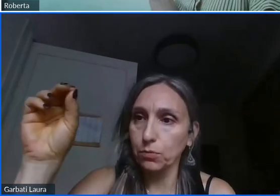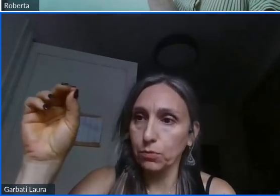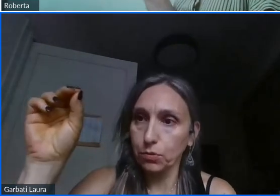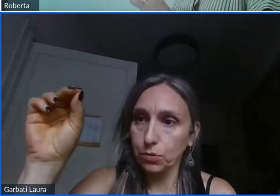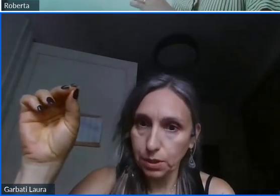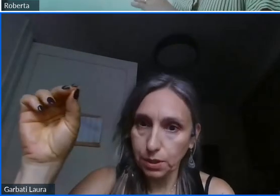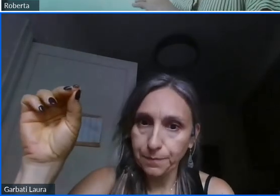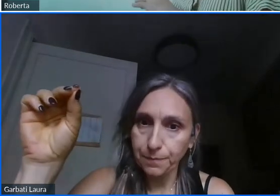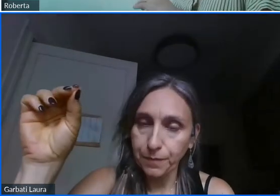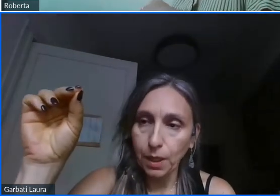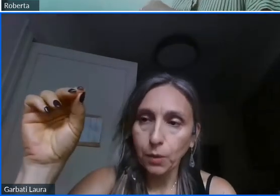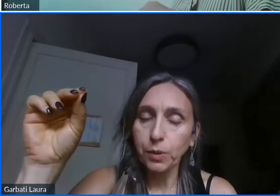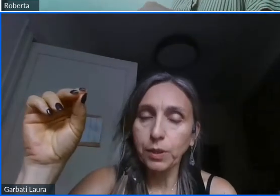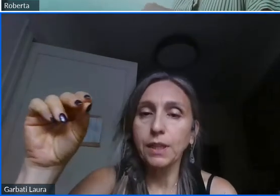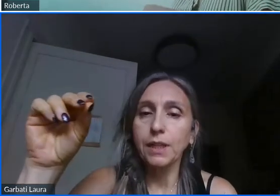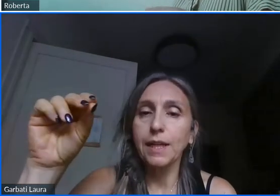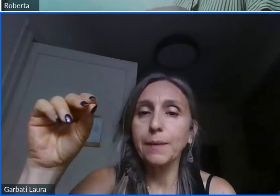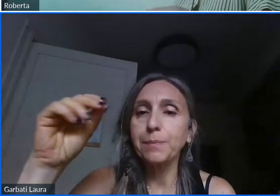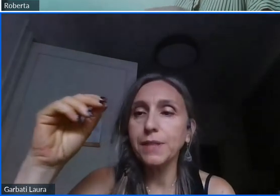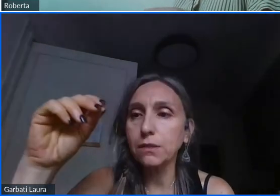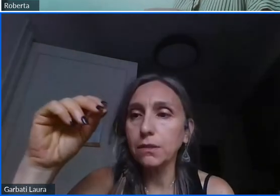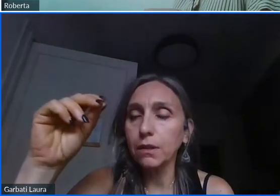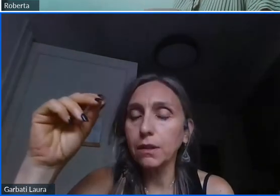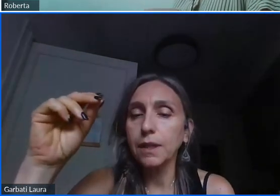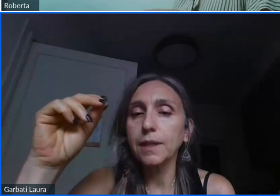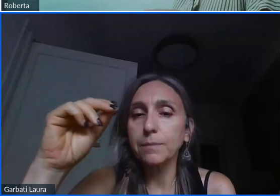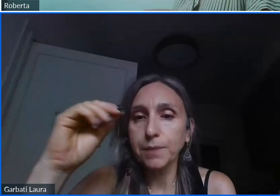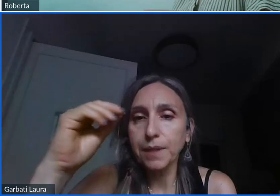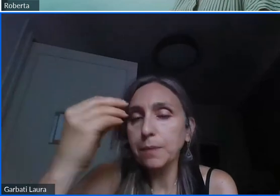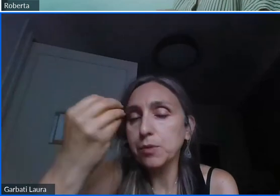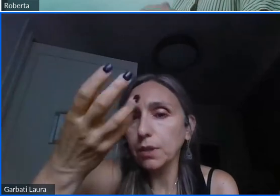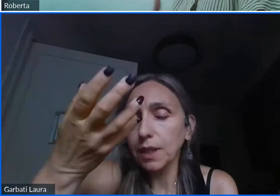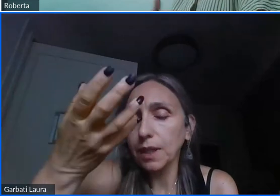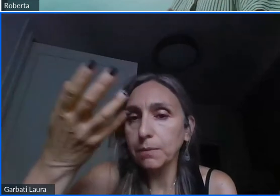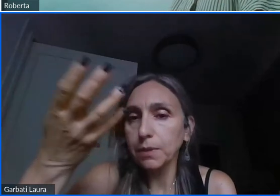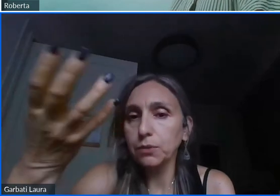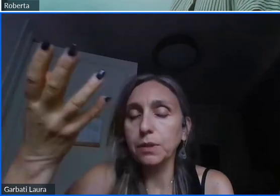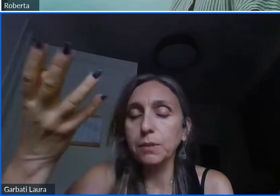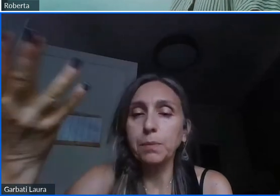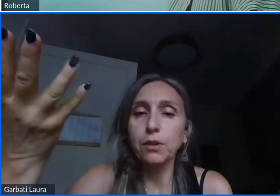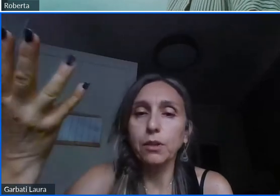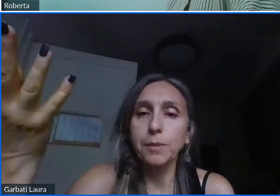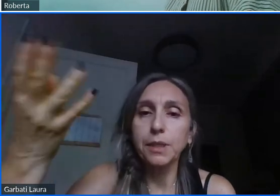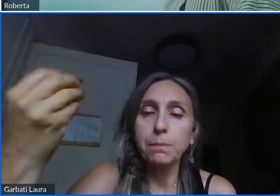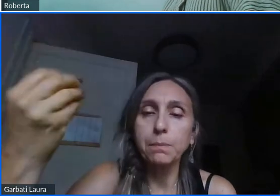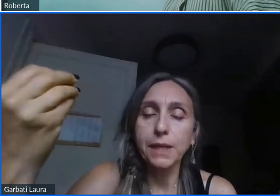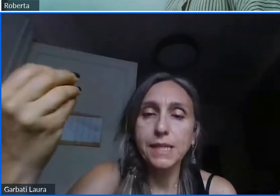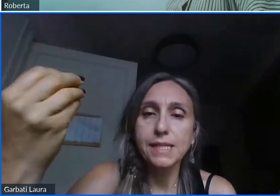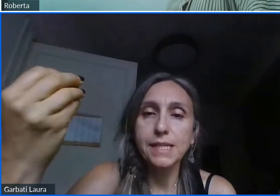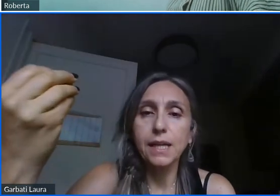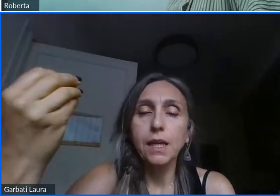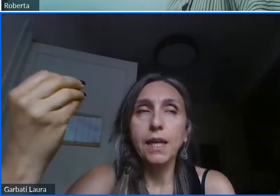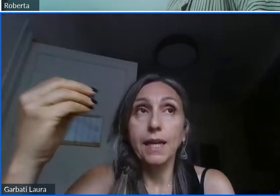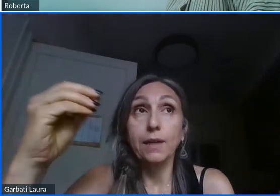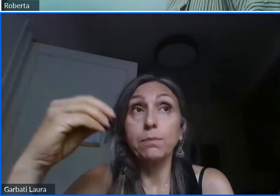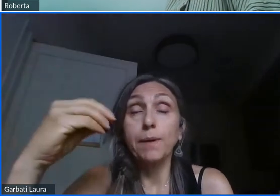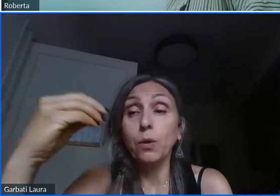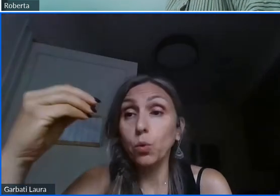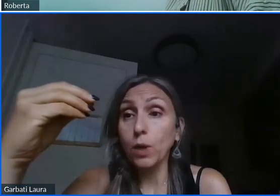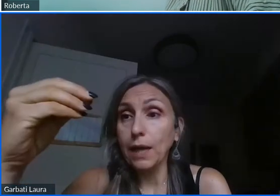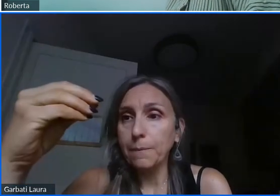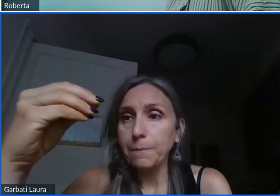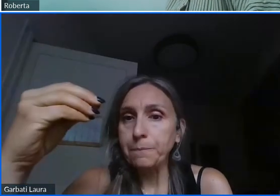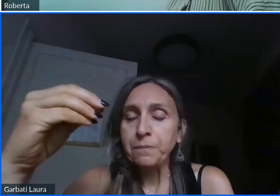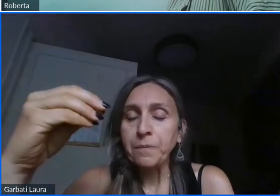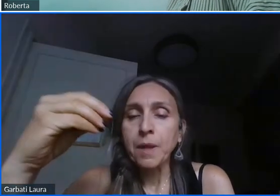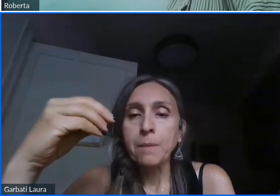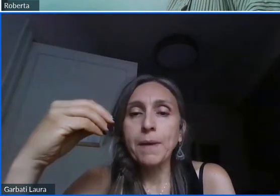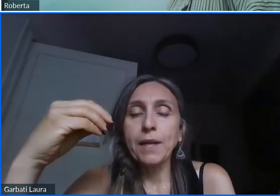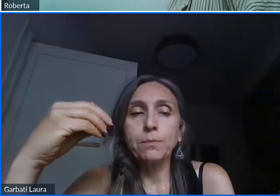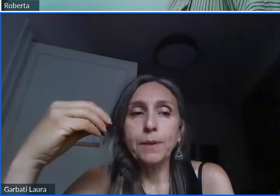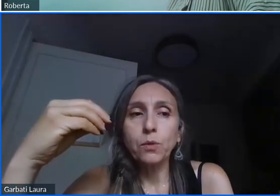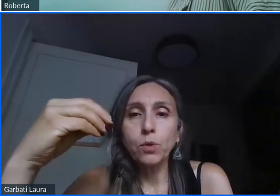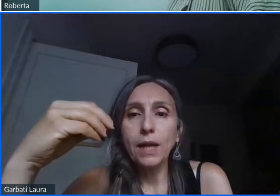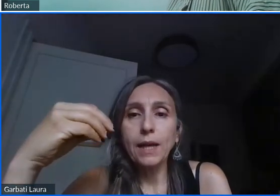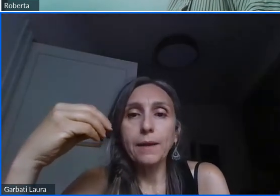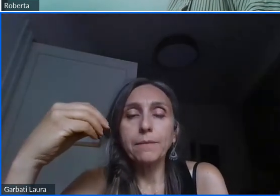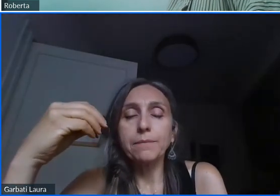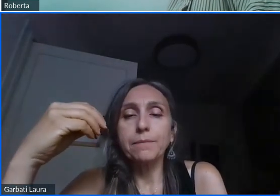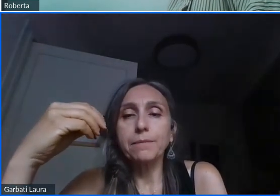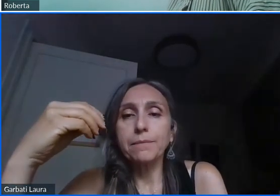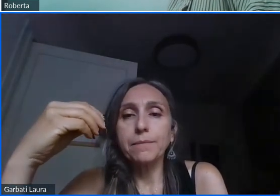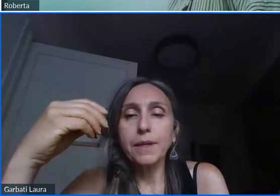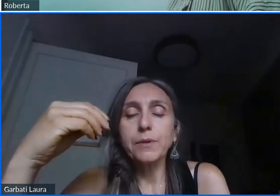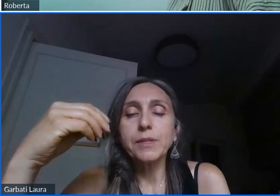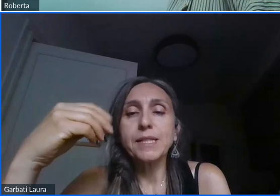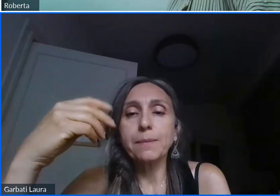open source. Quindi capisco, perché mi sono anche imbattuta in piccole e medie imprese che hanno paura, ma hanno